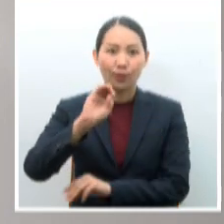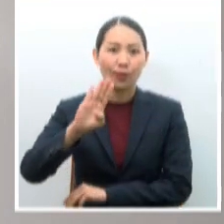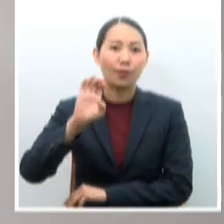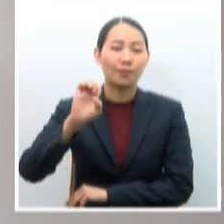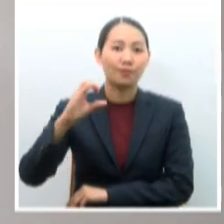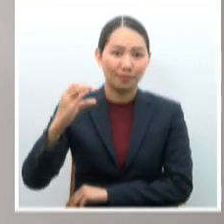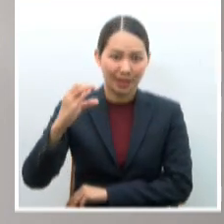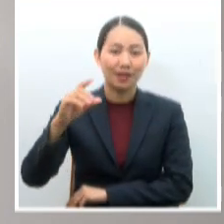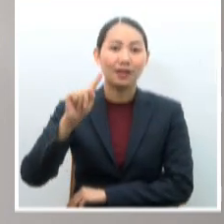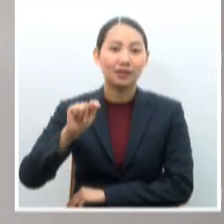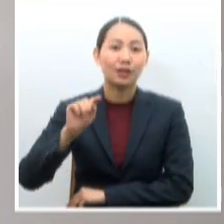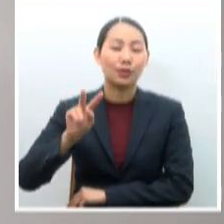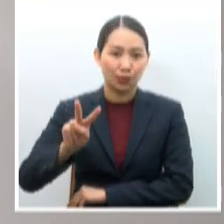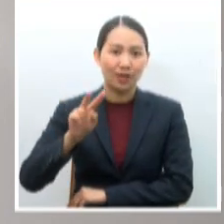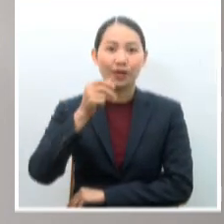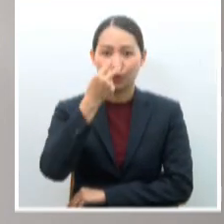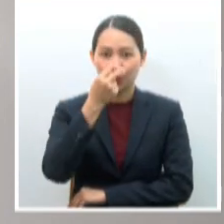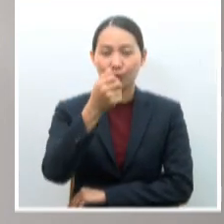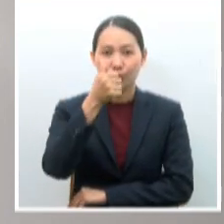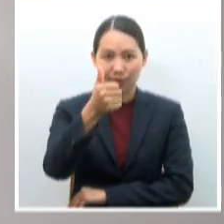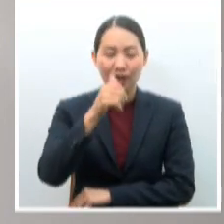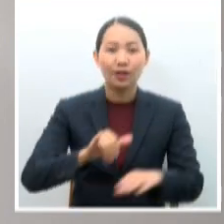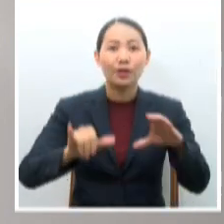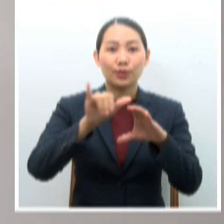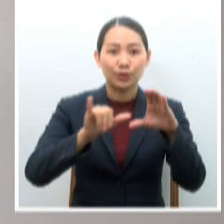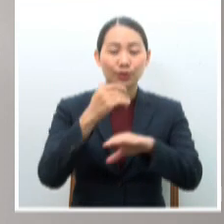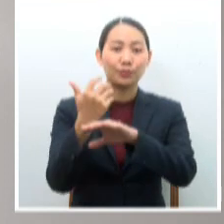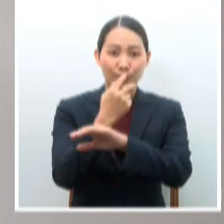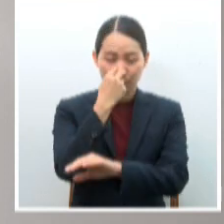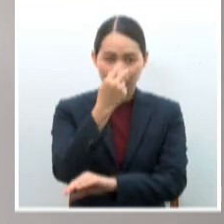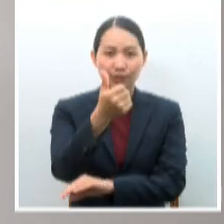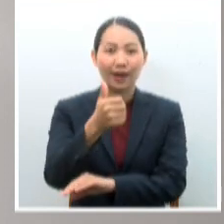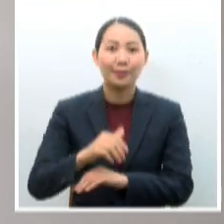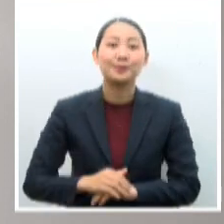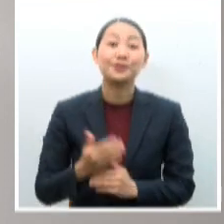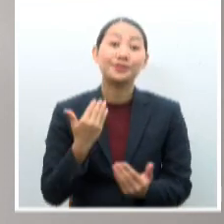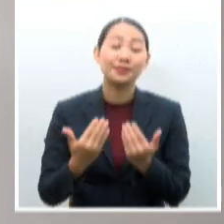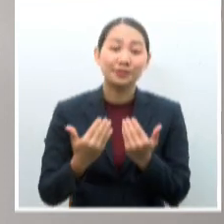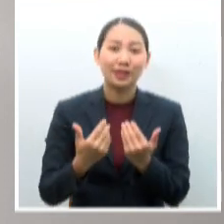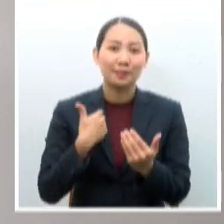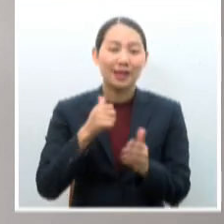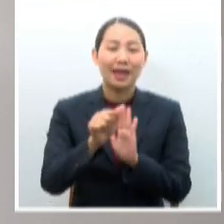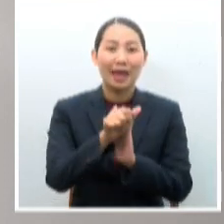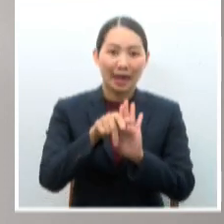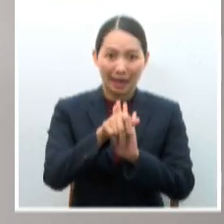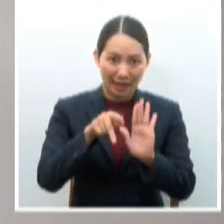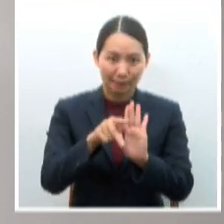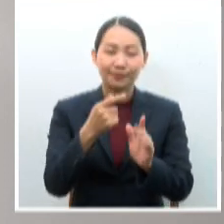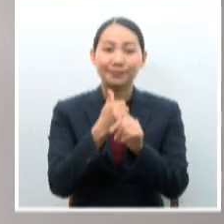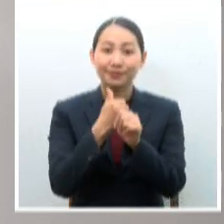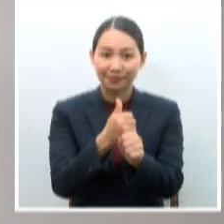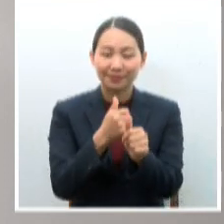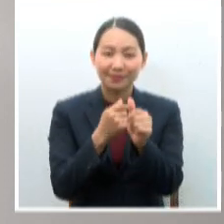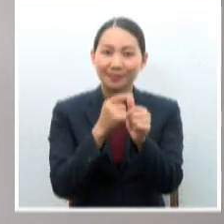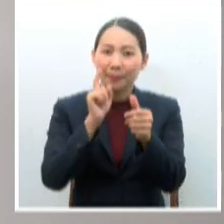www.obectv.tvในช่องทางของ YouTube แล้วก็ Facebook Obec Channel นะคะแล้วก็กับอีก2แอปพลิเคชันที่จะต้องติดตามกันเลยเพื่อไม่ให้พลาดทุกข่า